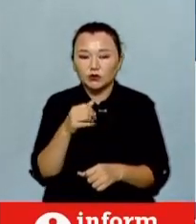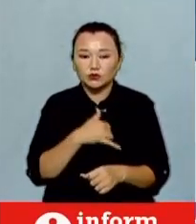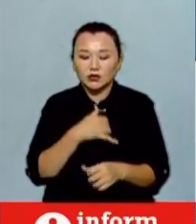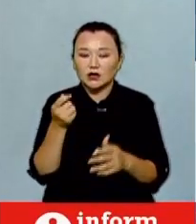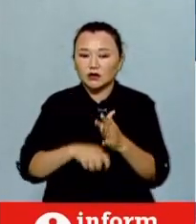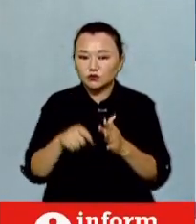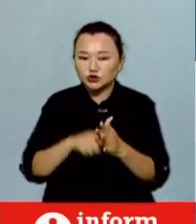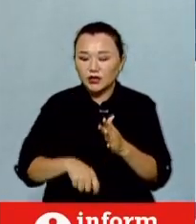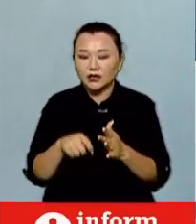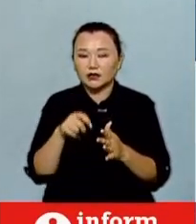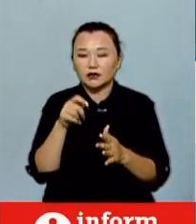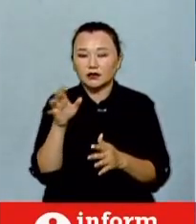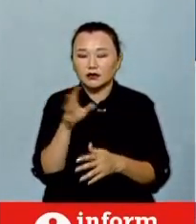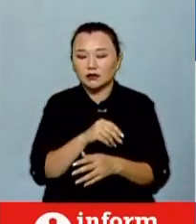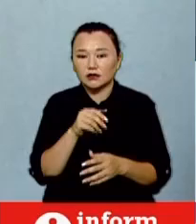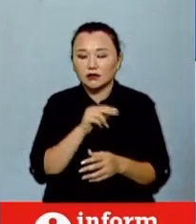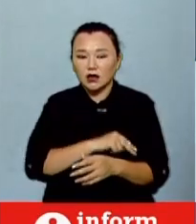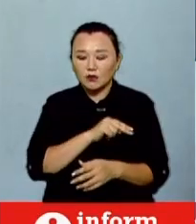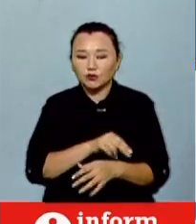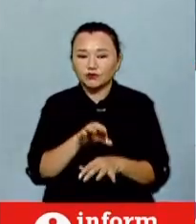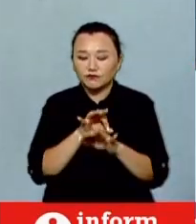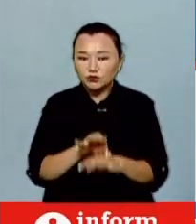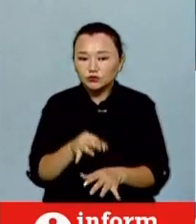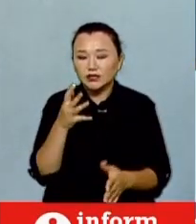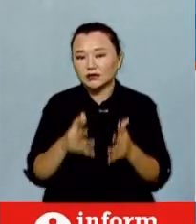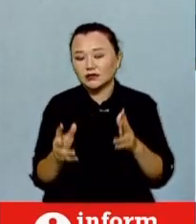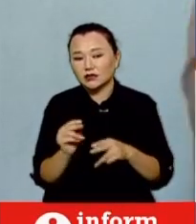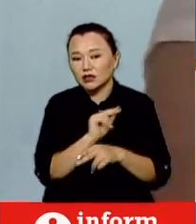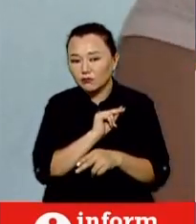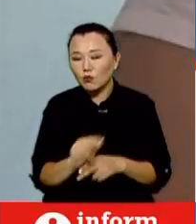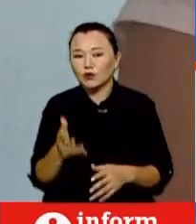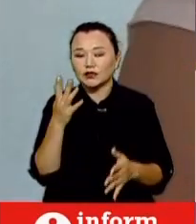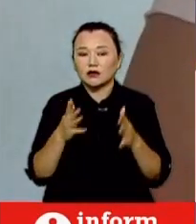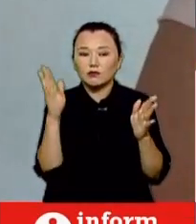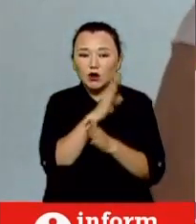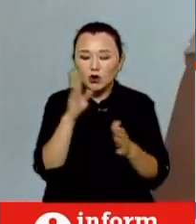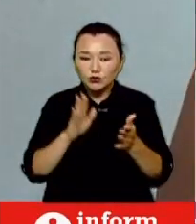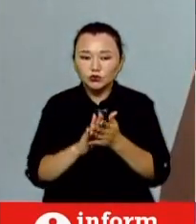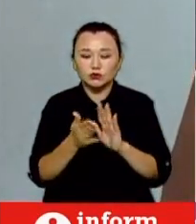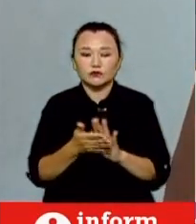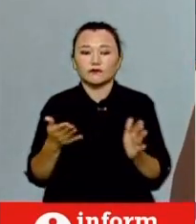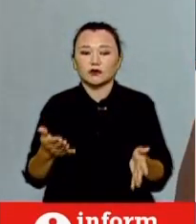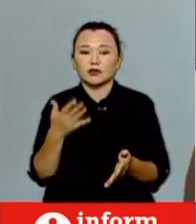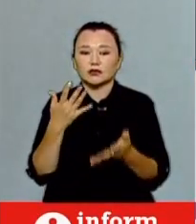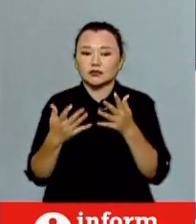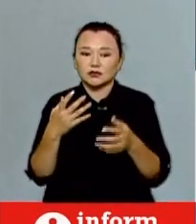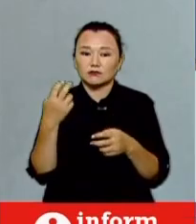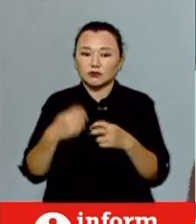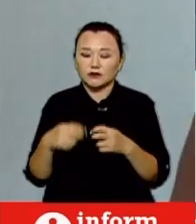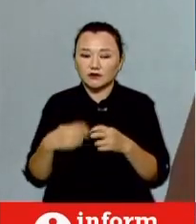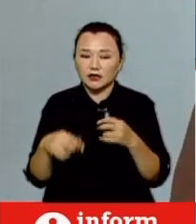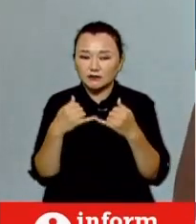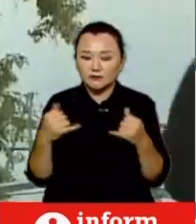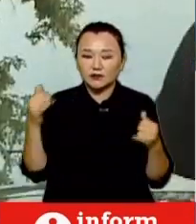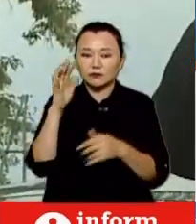отключаются ремонтные работы, у нас ведутся, то у нас погодные условия, это понятно, там если отрываются провода или